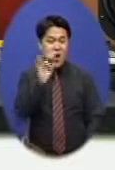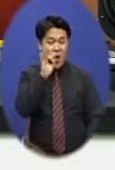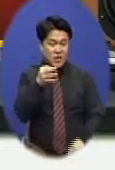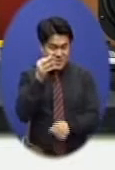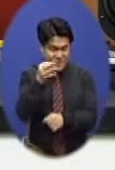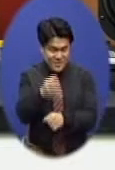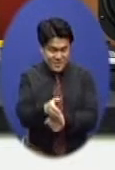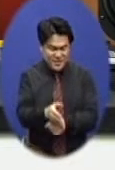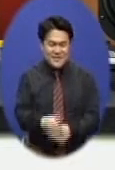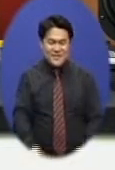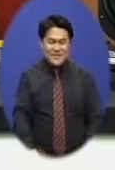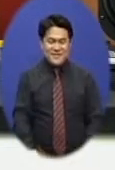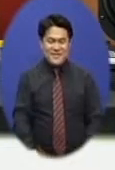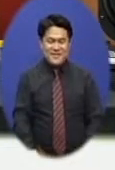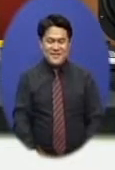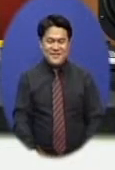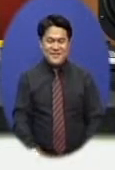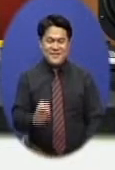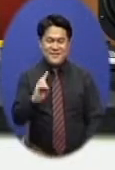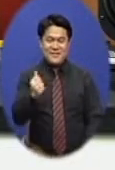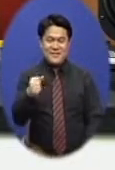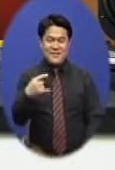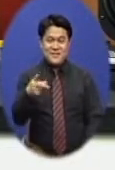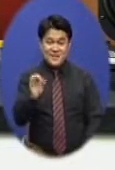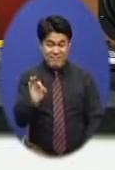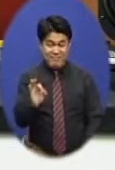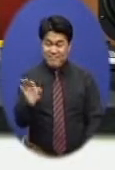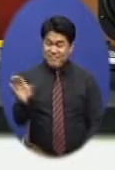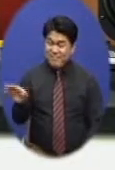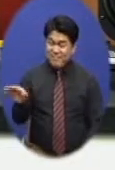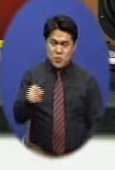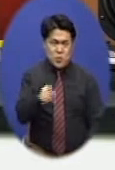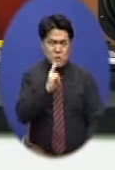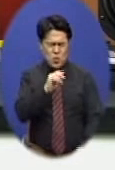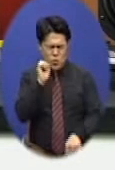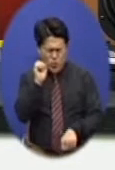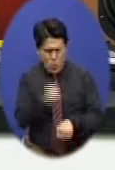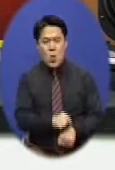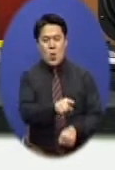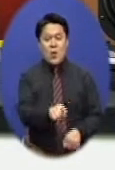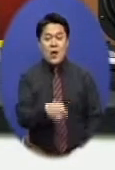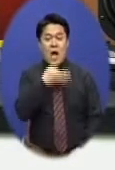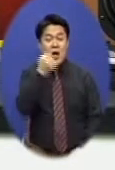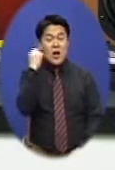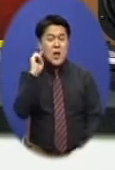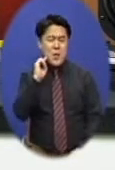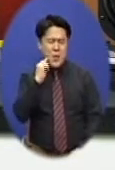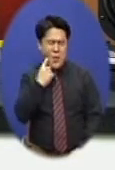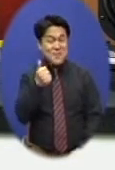사탕을 사면 원희정 씨 네. 이렇게 노래를 잘하시네요. 그럼 목소리 너무 고우세요